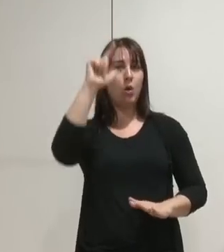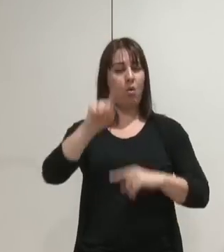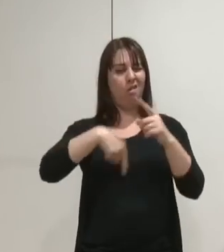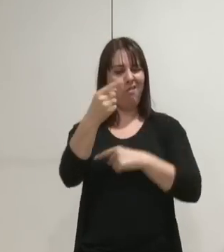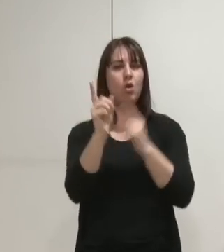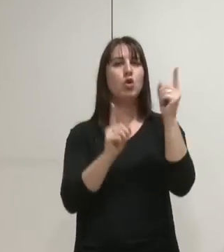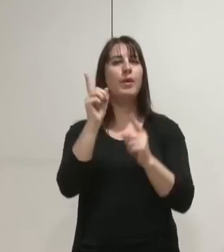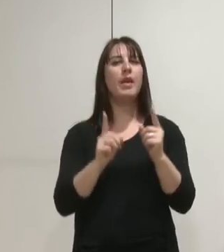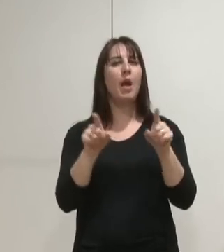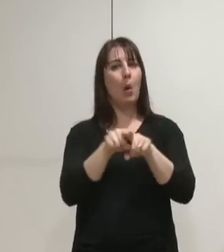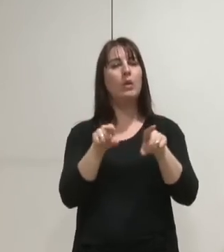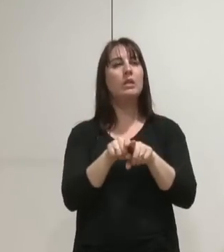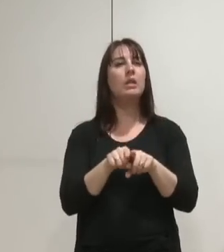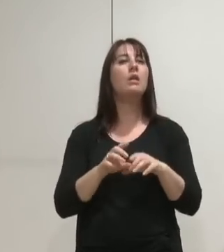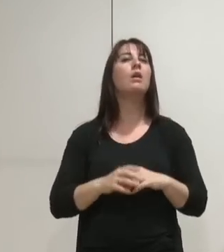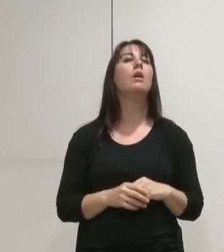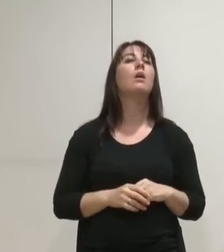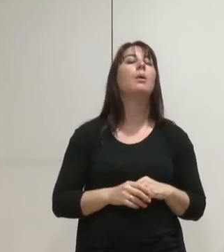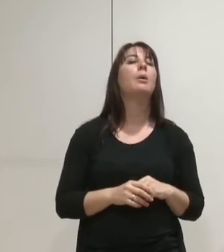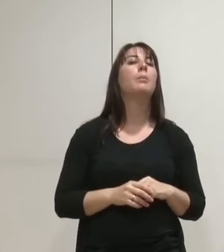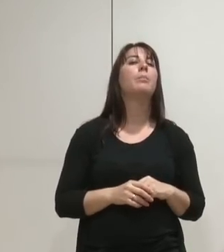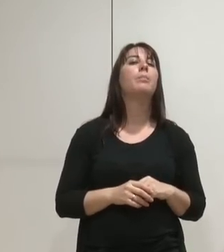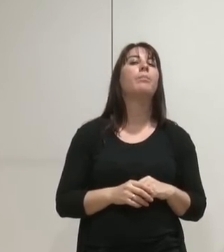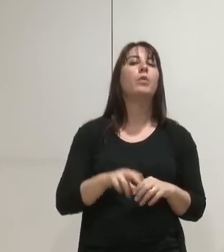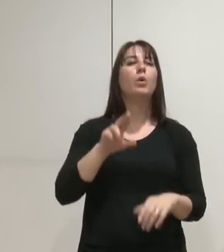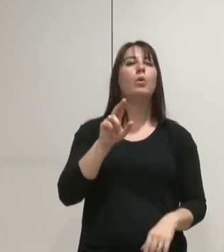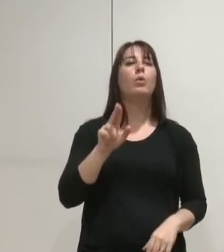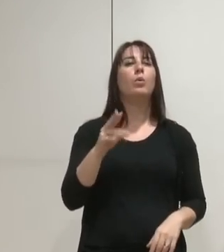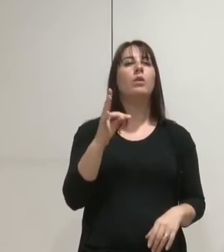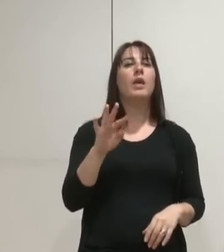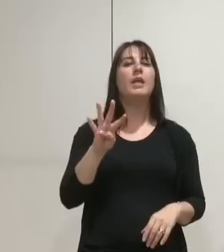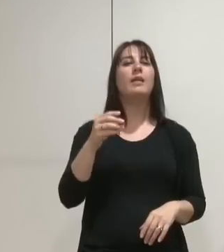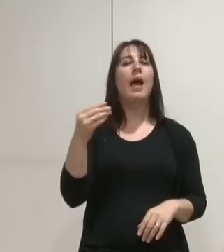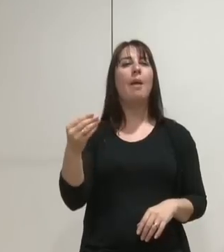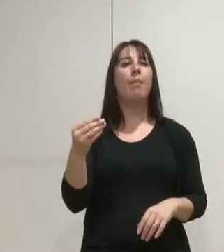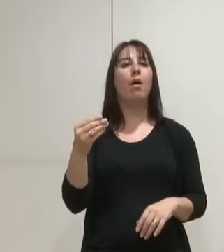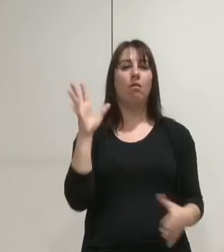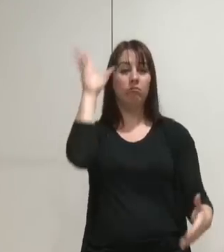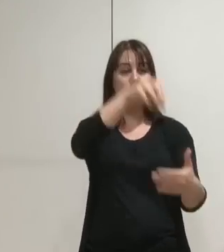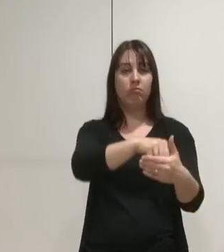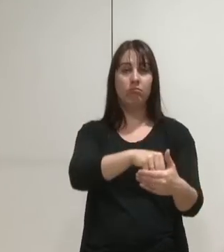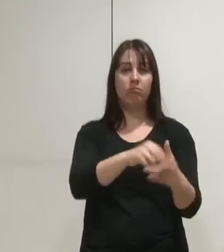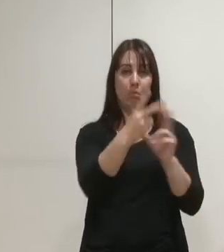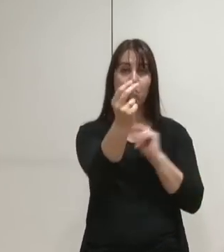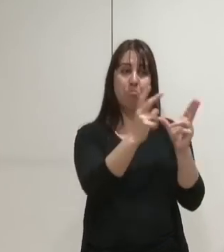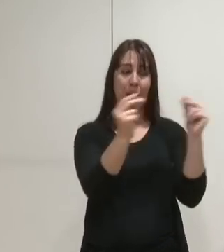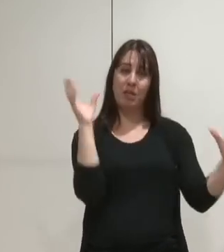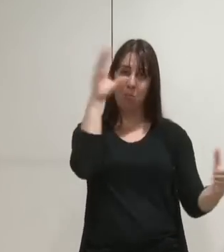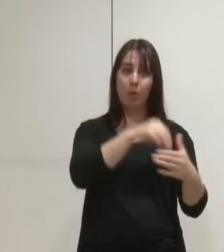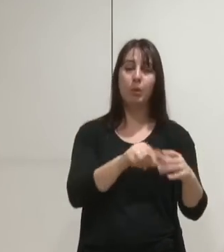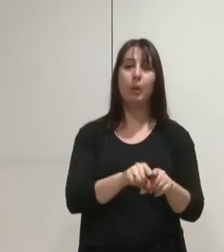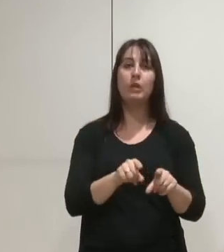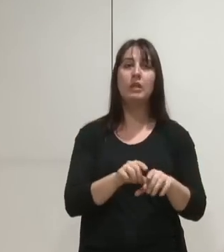fait que l'on va accueillir aussi dans le le le l'ut4m qui qui se déroulera en partie sur le sur le palais euh